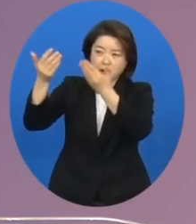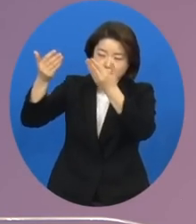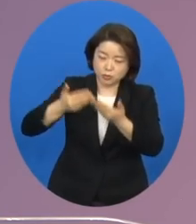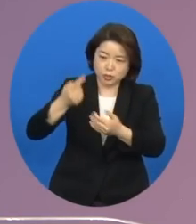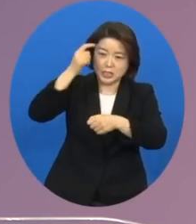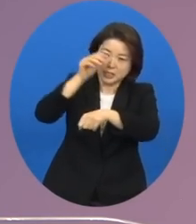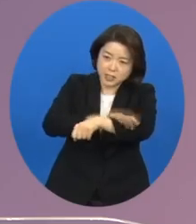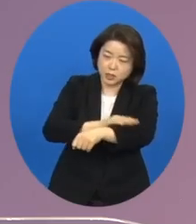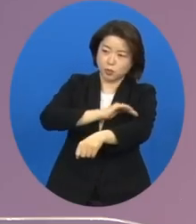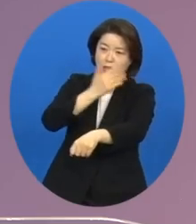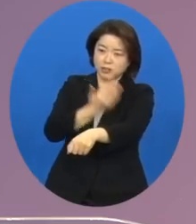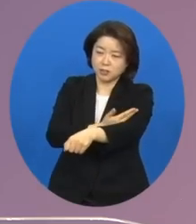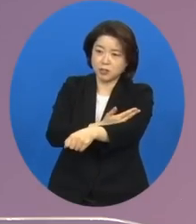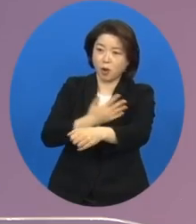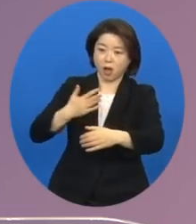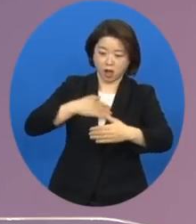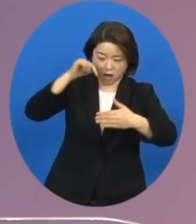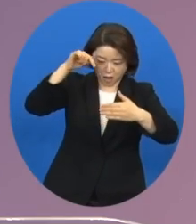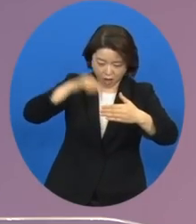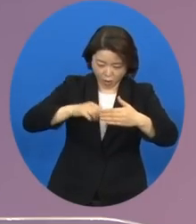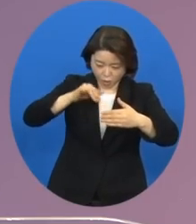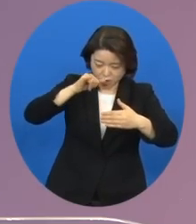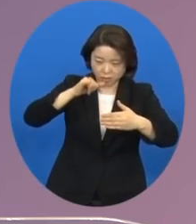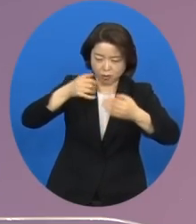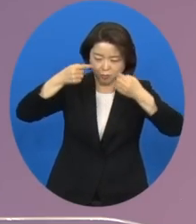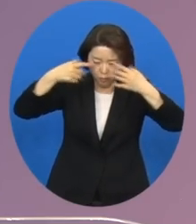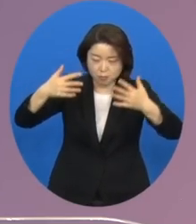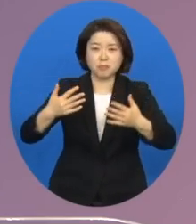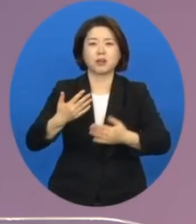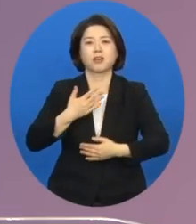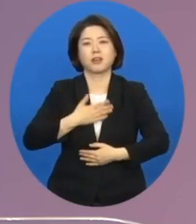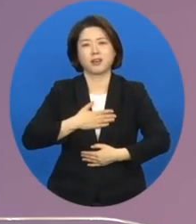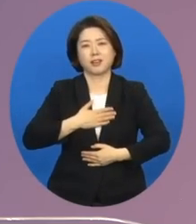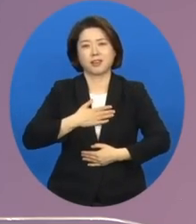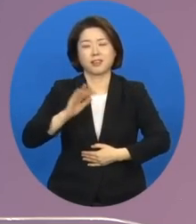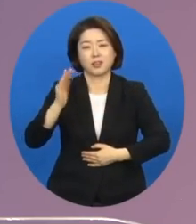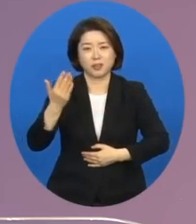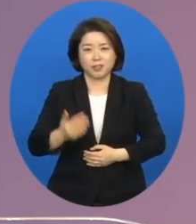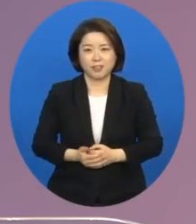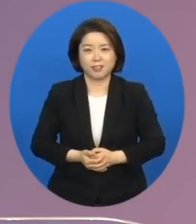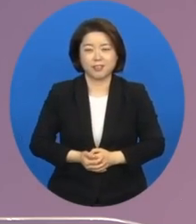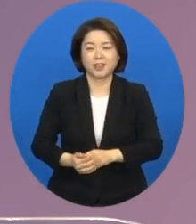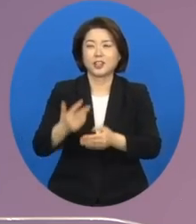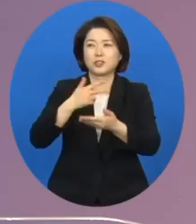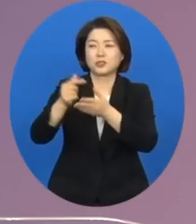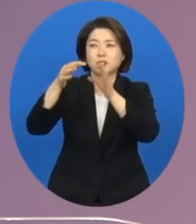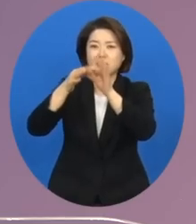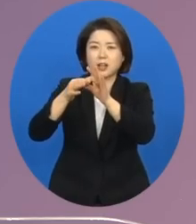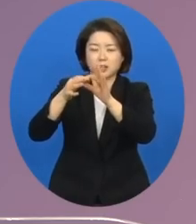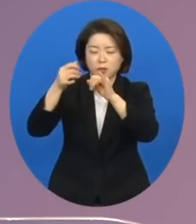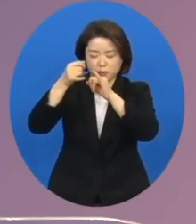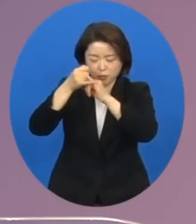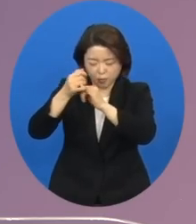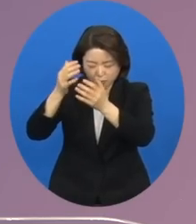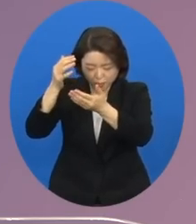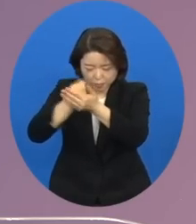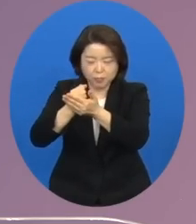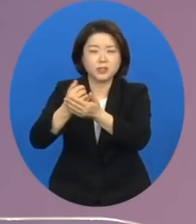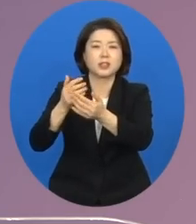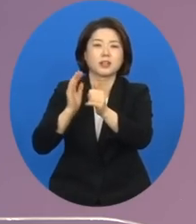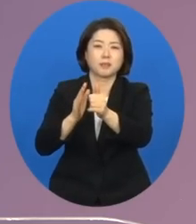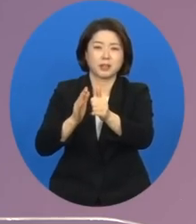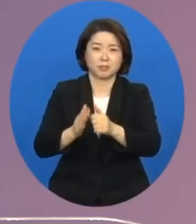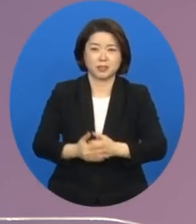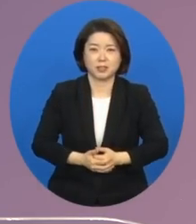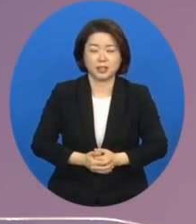내게 있다는 것이 분명해지는 거예요 여러분 주님과의 관계를 붙잡게 되는 겁니다